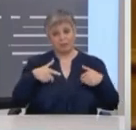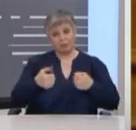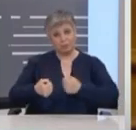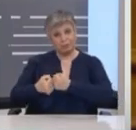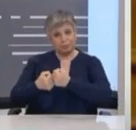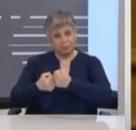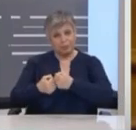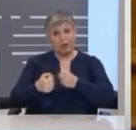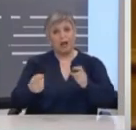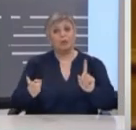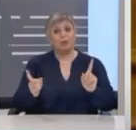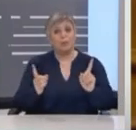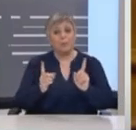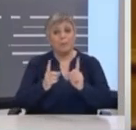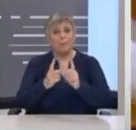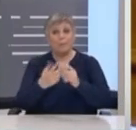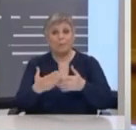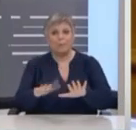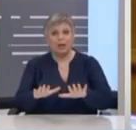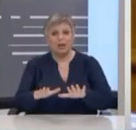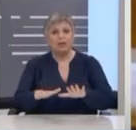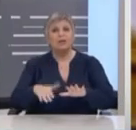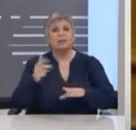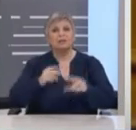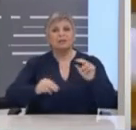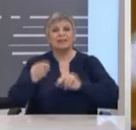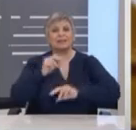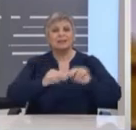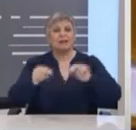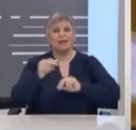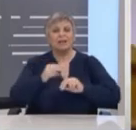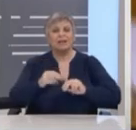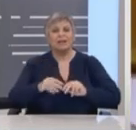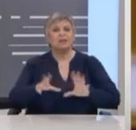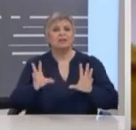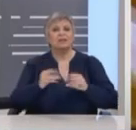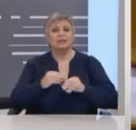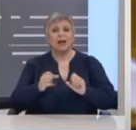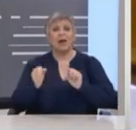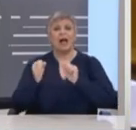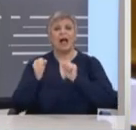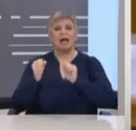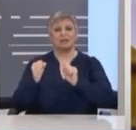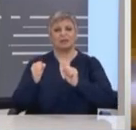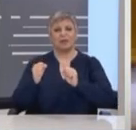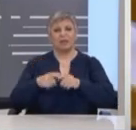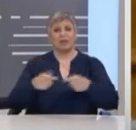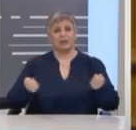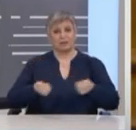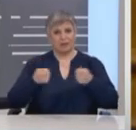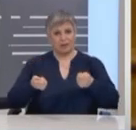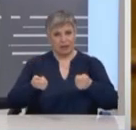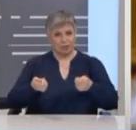το κεφάλαιο ασφάλειας και εγγύσεων. Διότι στο σχέδιο ΑΝΑΝ που εδόθη προς έγκριση στον κυπριακό